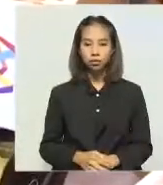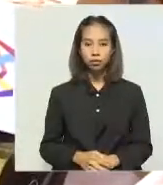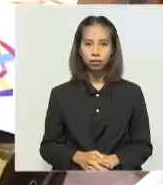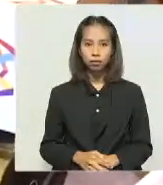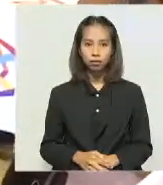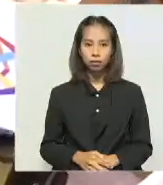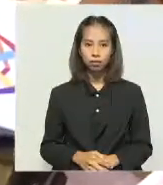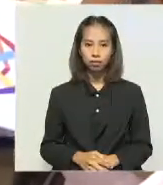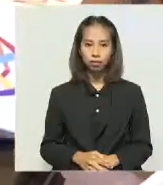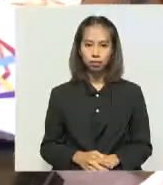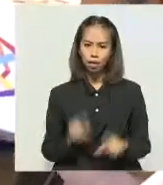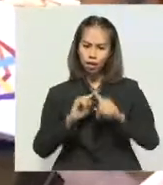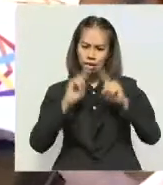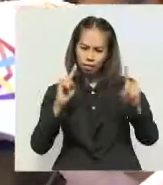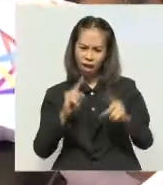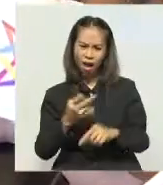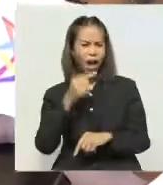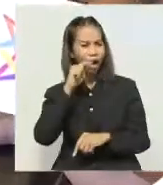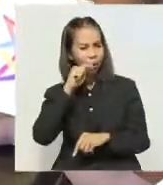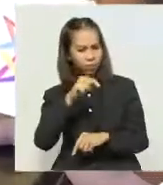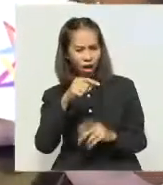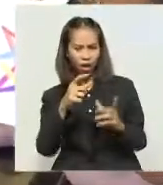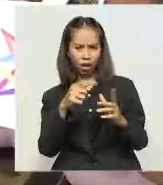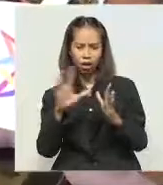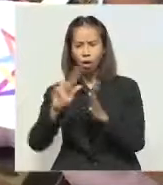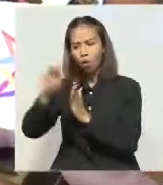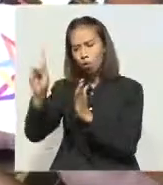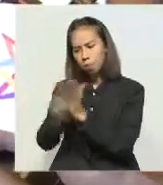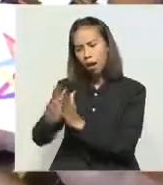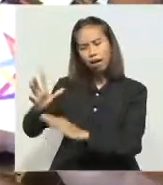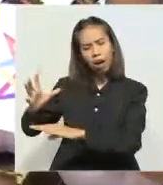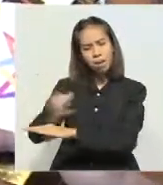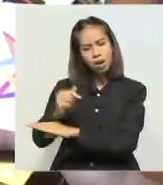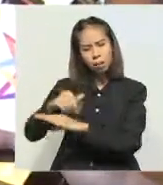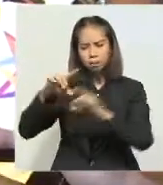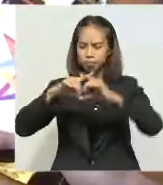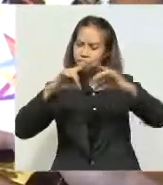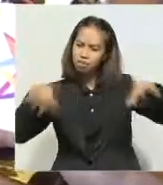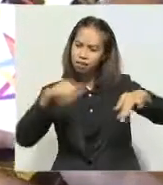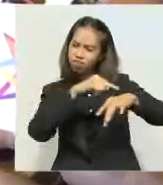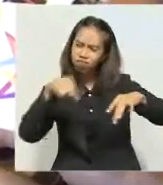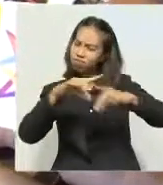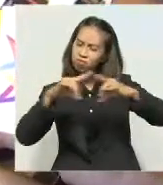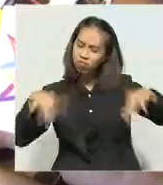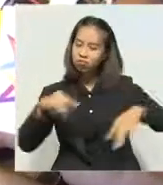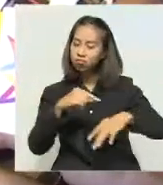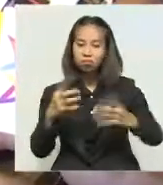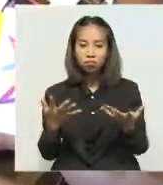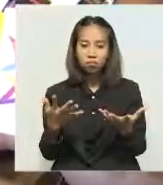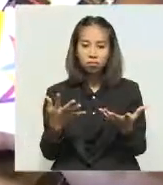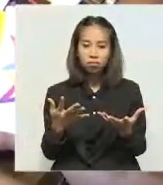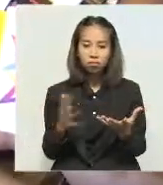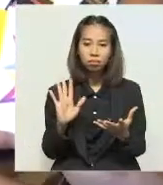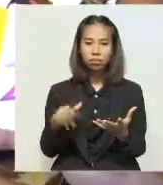แต่ว่าตัวคำสั่งมันไม่สอดคล้องกับกฎหมายพรรคการเมืองด้วยนะ กฎหมายของพรรคการเมืองคือกฎหมายพรรคการเมือง